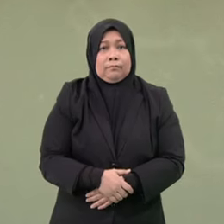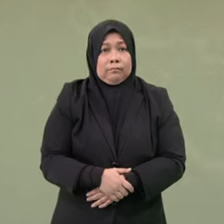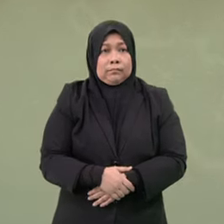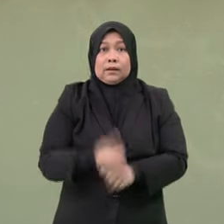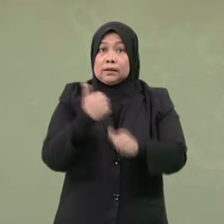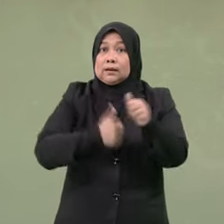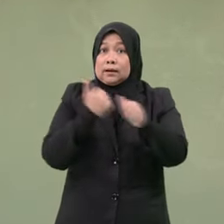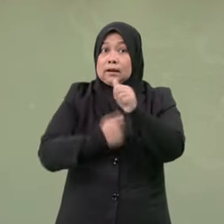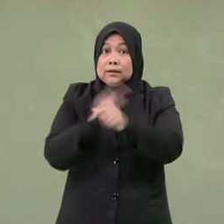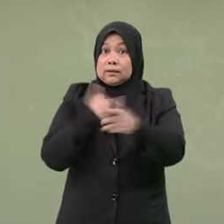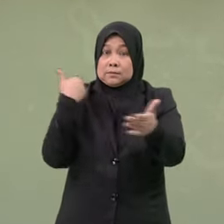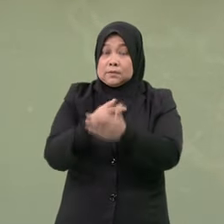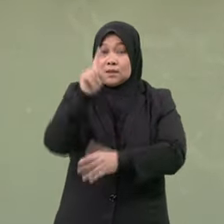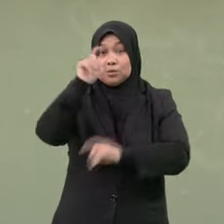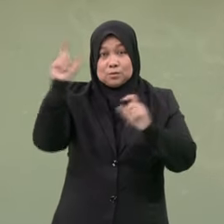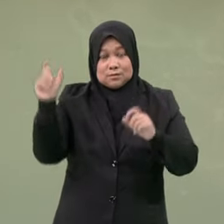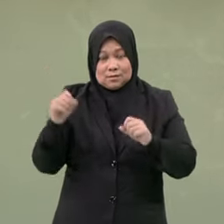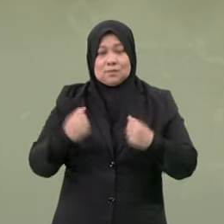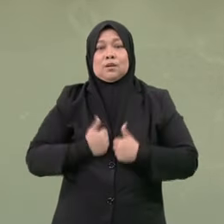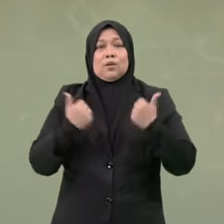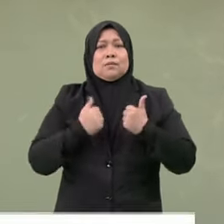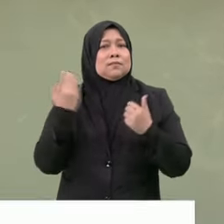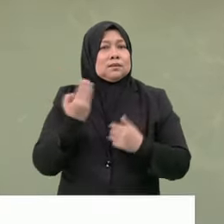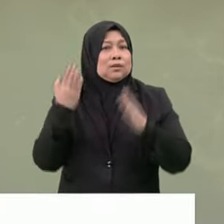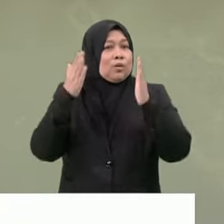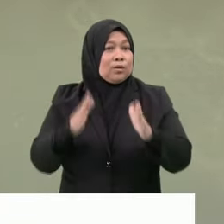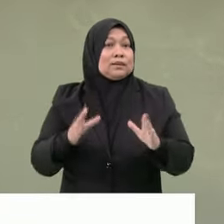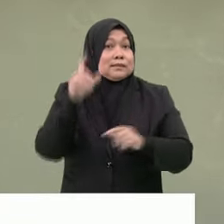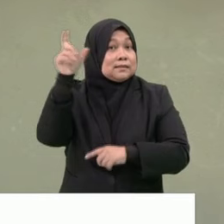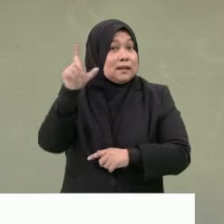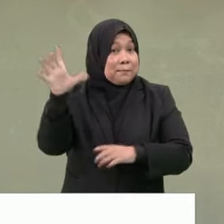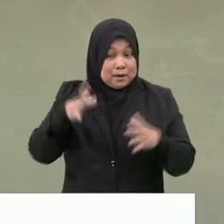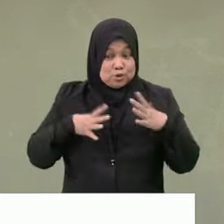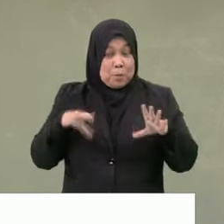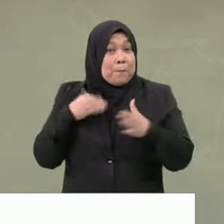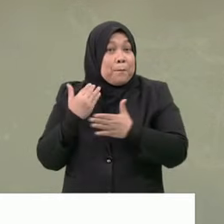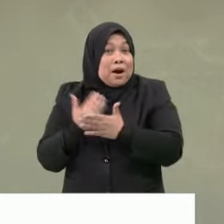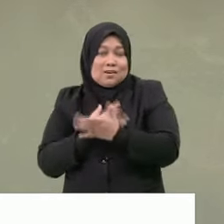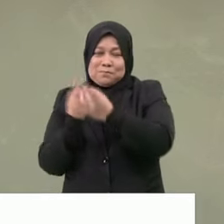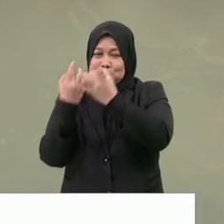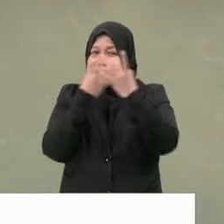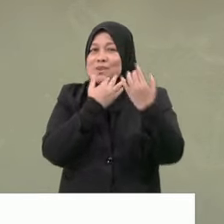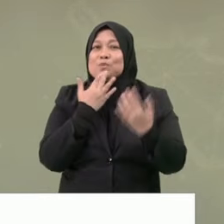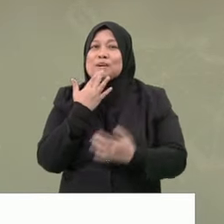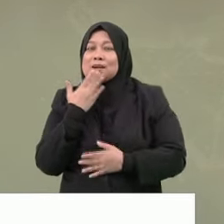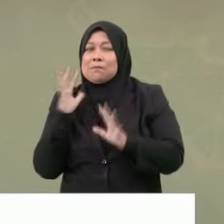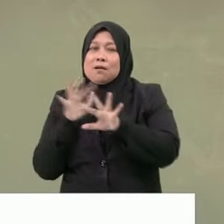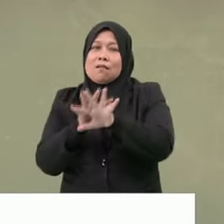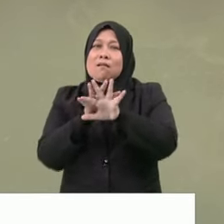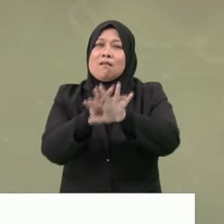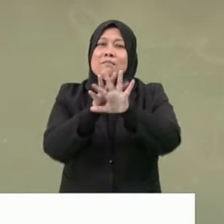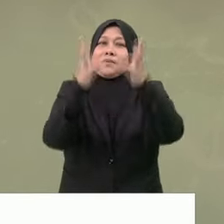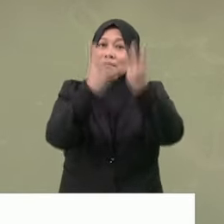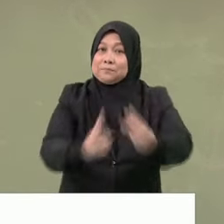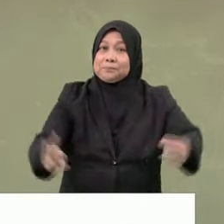Setiap kali tibanya satu syawal, kebiasaannya umat Islam akan memakai baju baru yang berwarna-warni, beramai-ramai ke